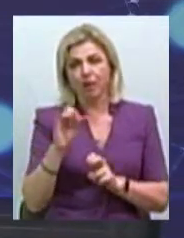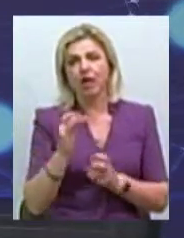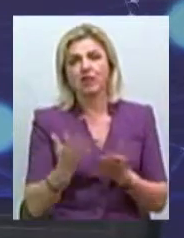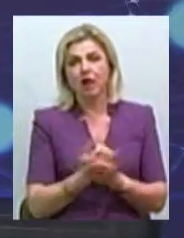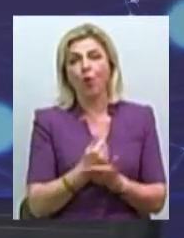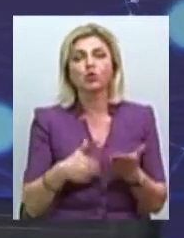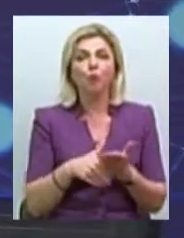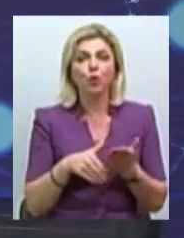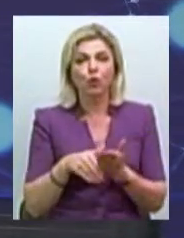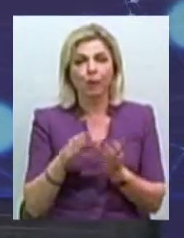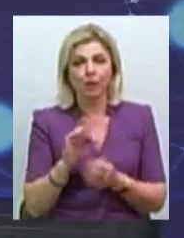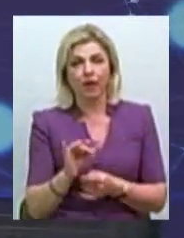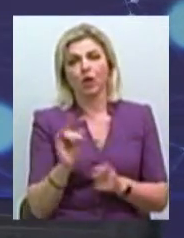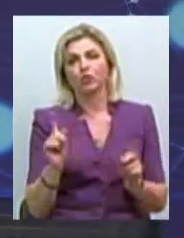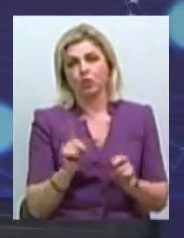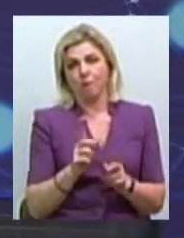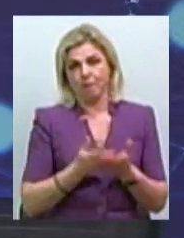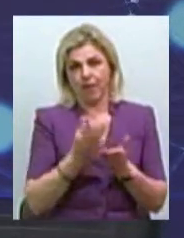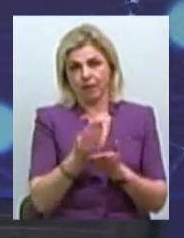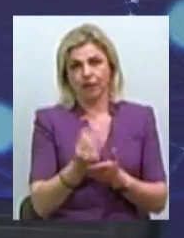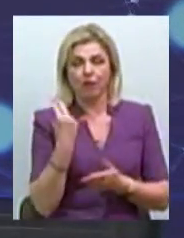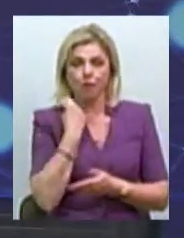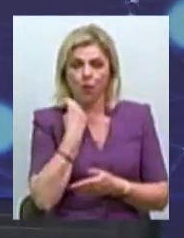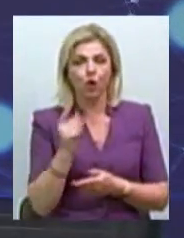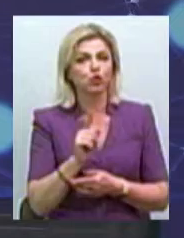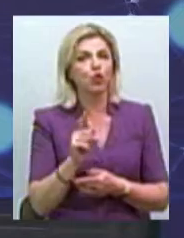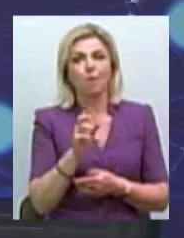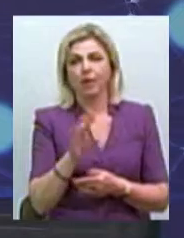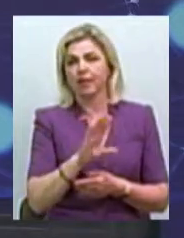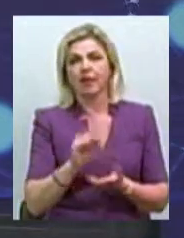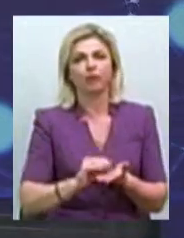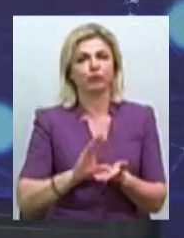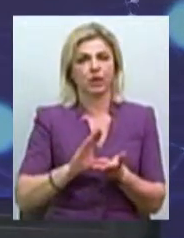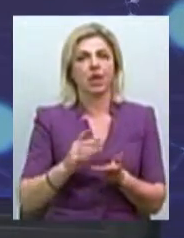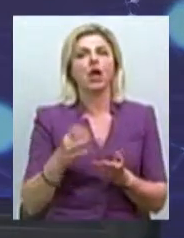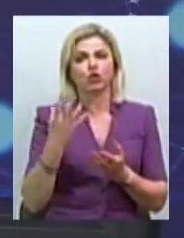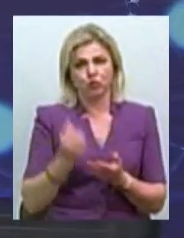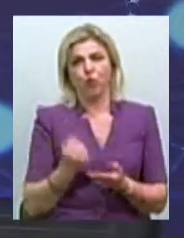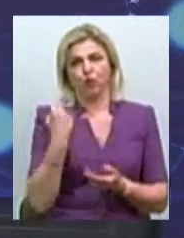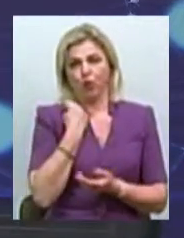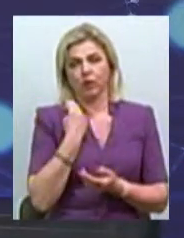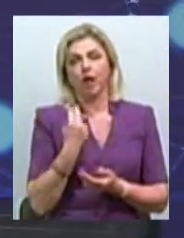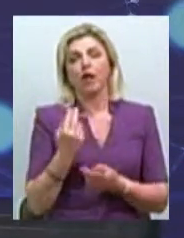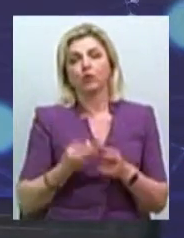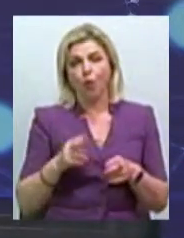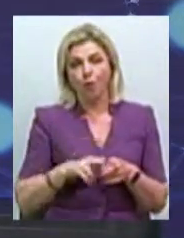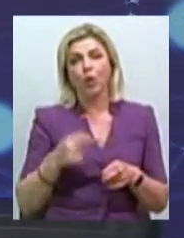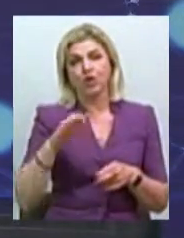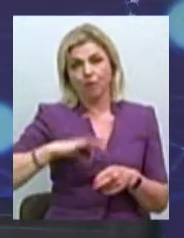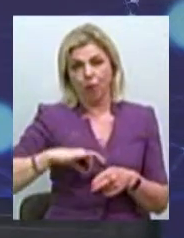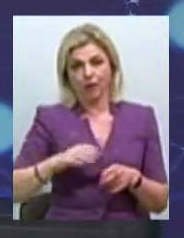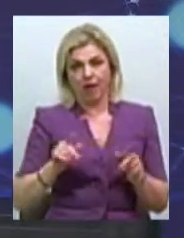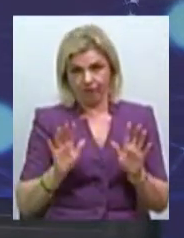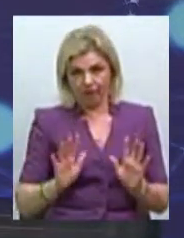для того, щоб сплатити борг, для того, щоб не накопичувати наступний борг та таке інше. І тому я, користуючись